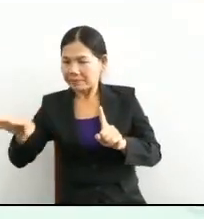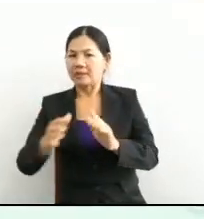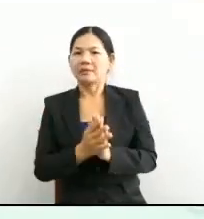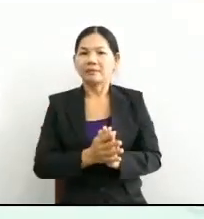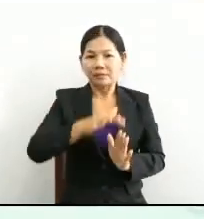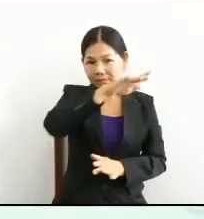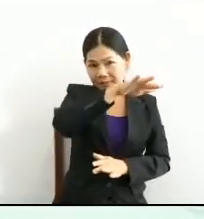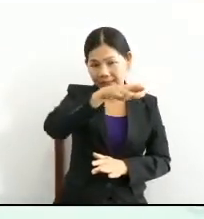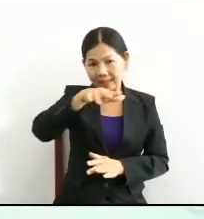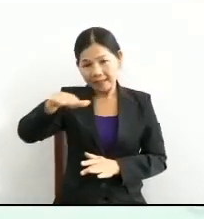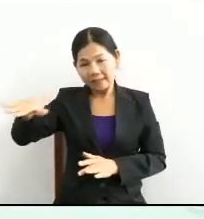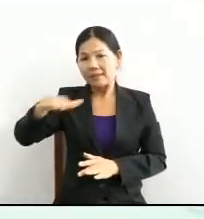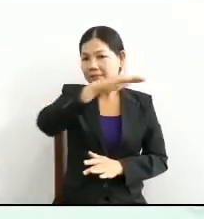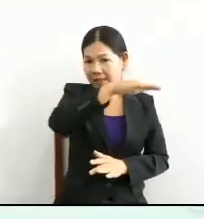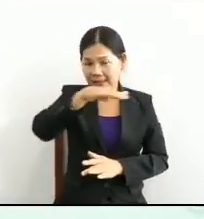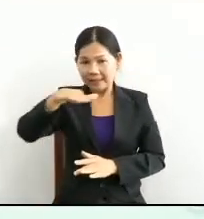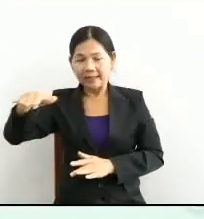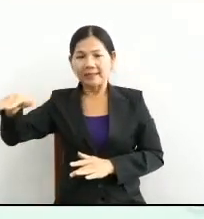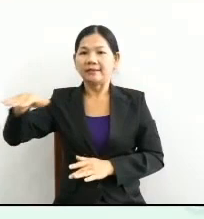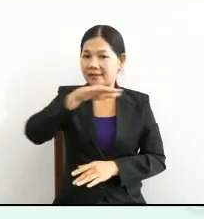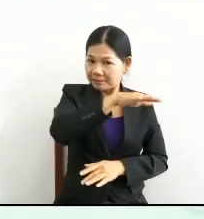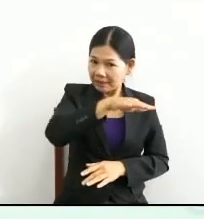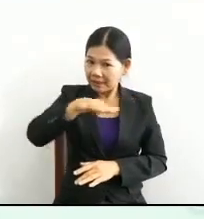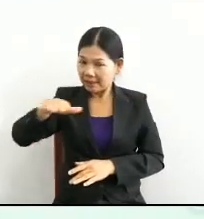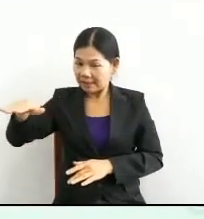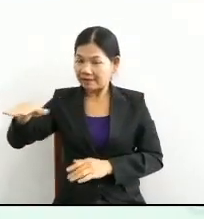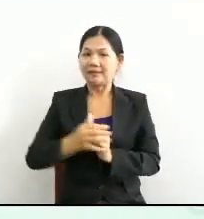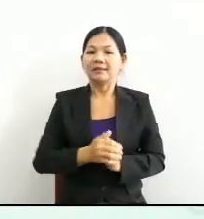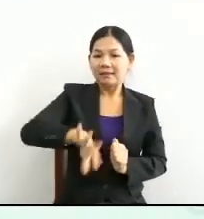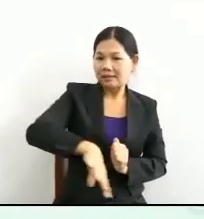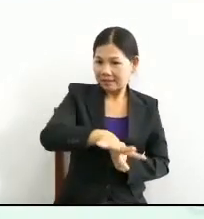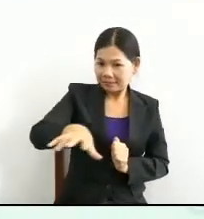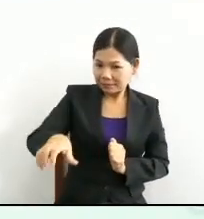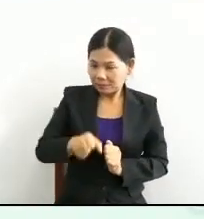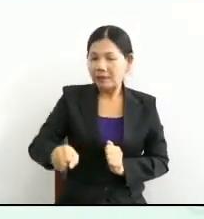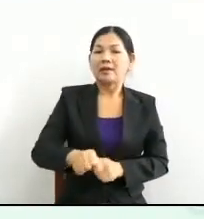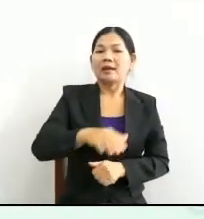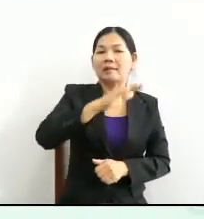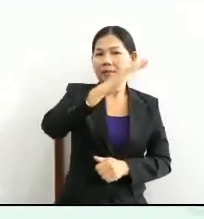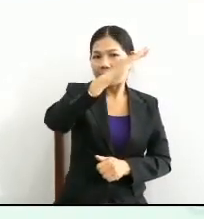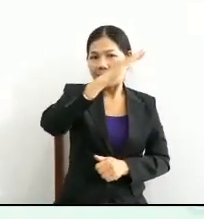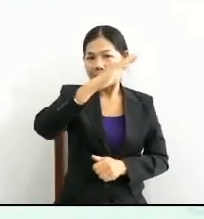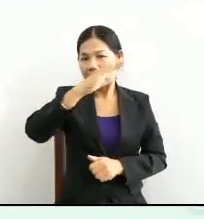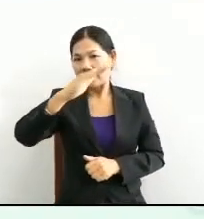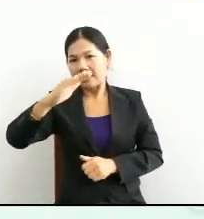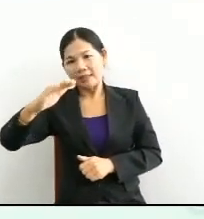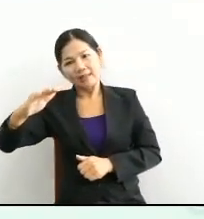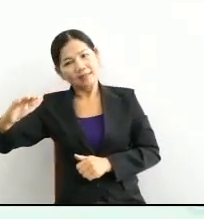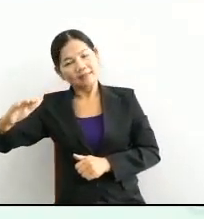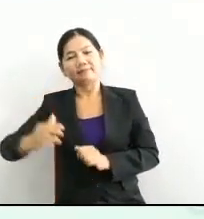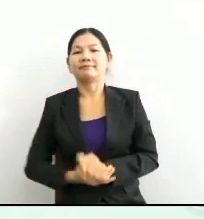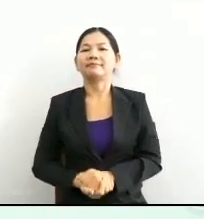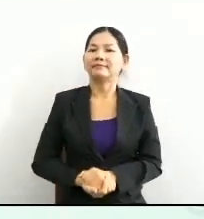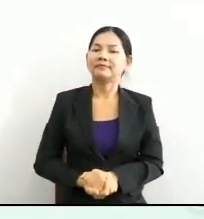nì. Nên con khai này khủ cụ phát đề chứ. Chà, ở sau khám ai dưỡng cứ kì ai sẽ xế tùm rốn trẻ tực hàng mục. Nó cơ nế.